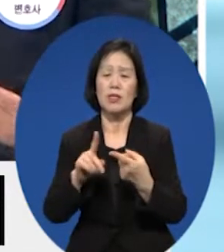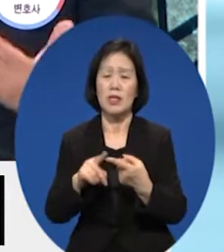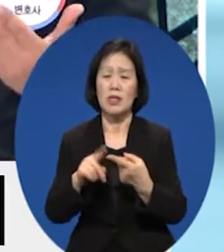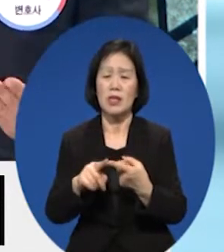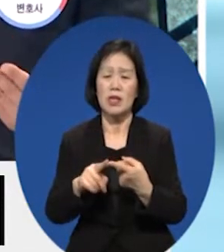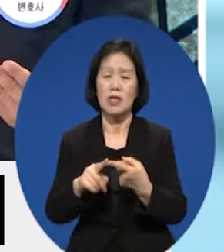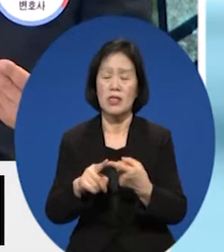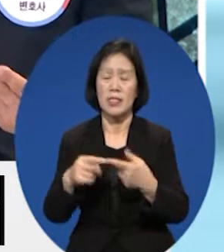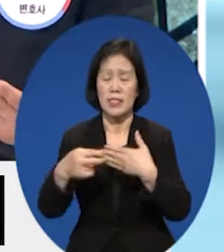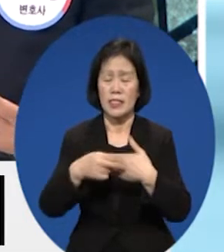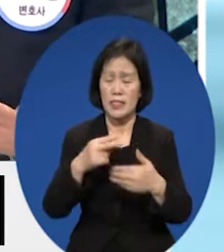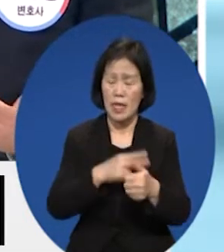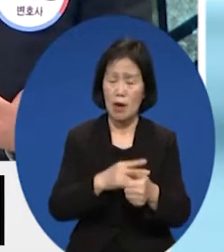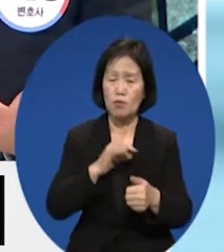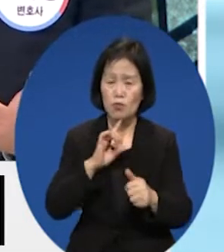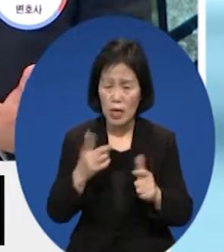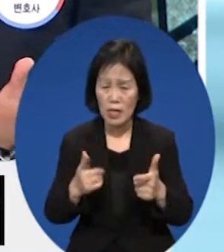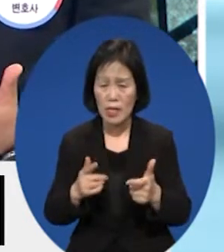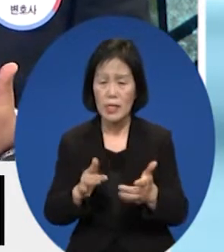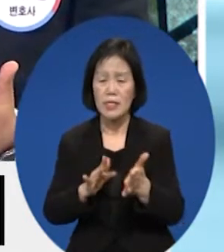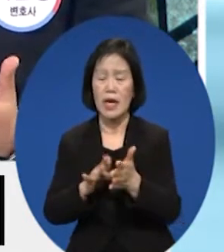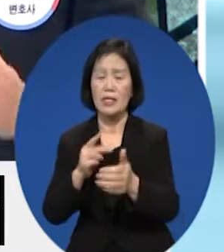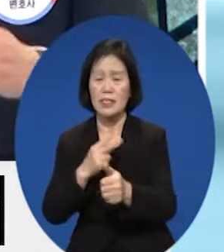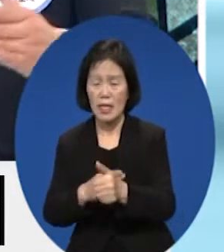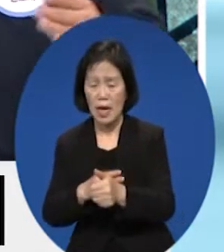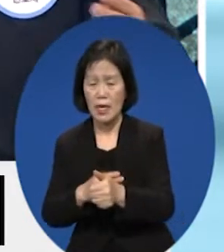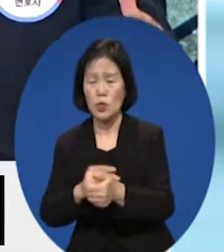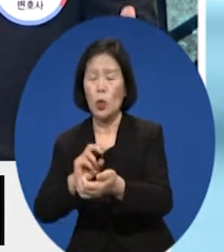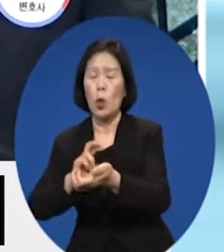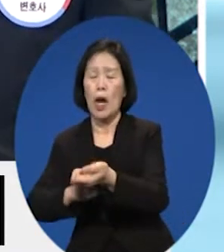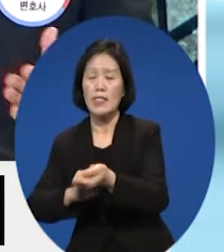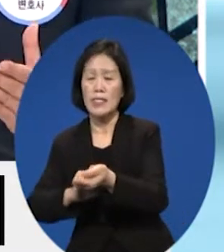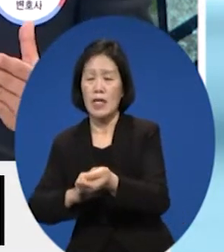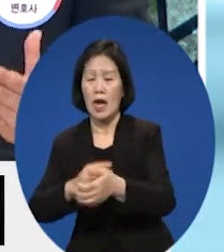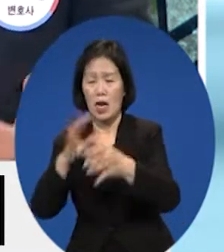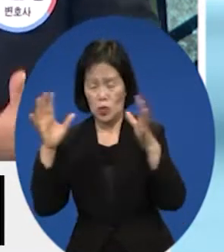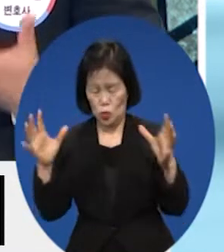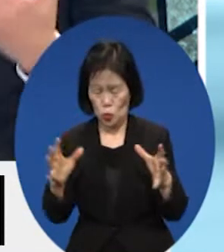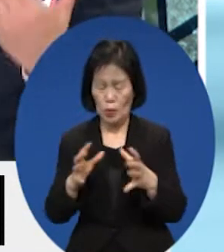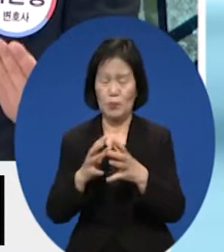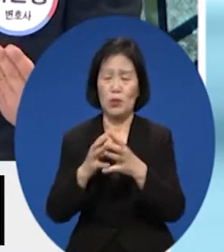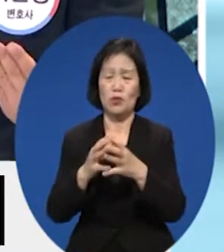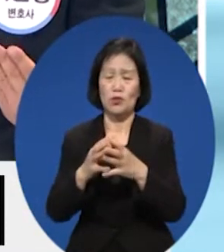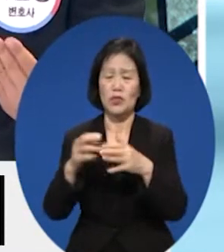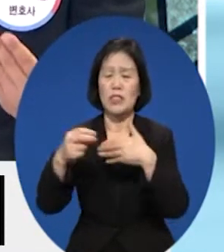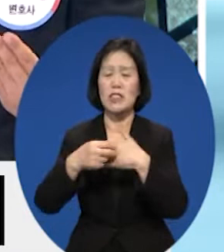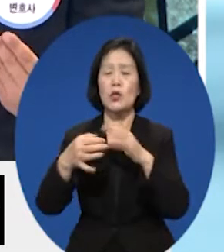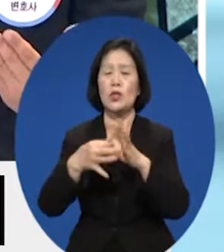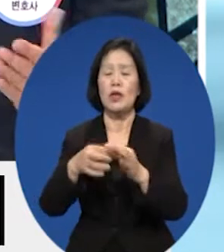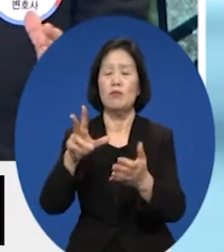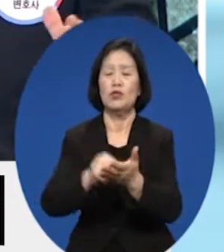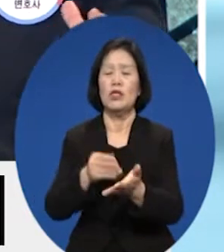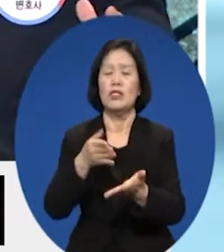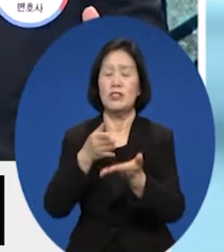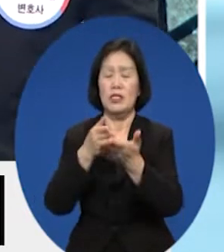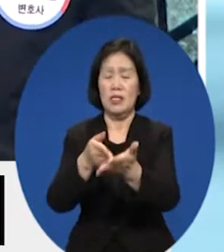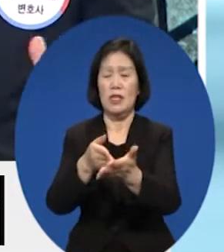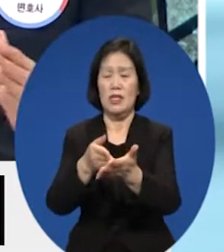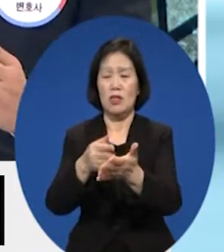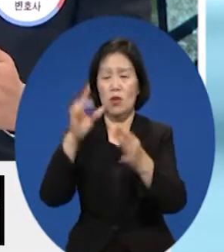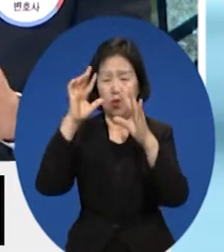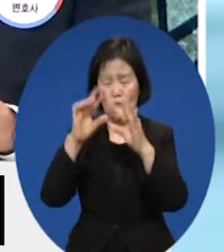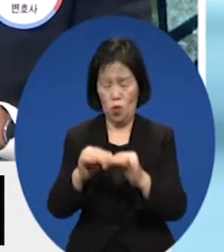결국 의사뿐만 아니고 또 약사 그리고 한의사 이런 부분을 종합적으로 해서 의료계의 문제를 제기를 함으로써 이 부분에